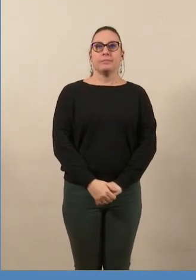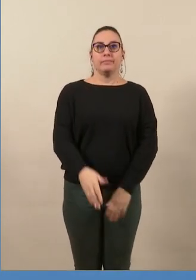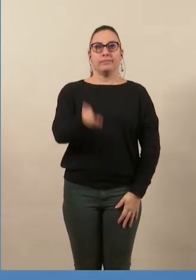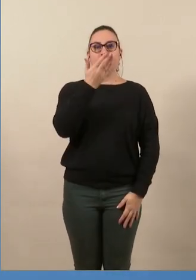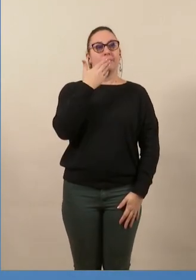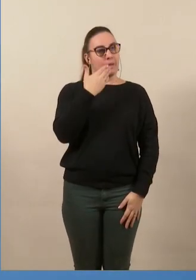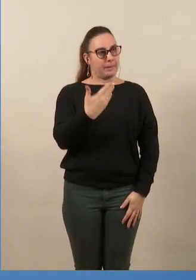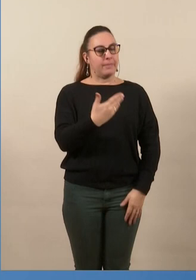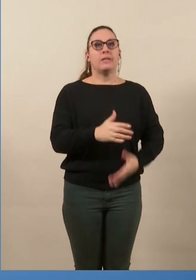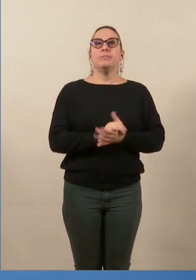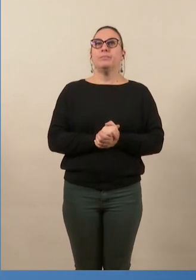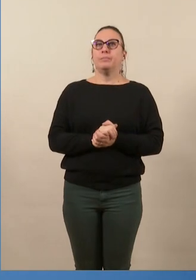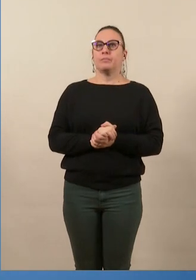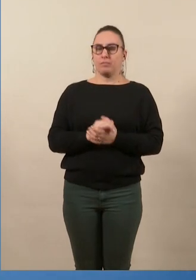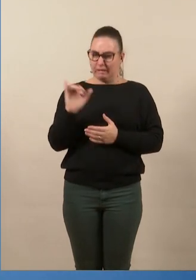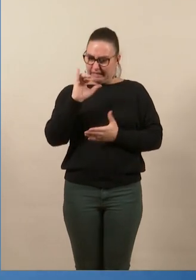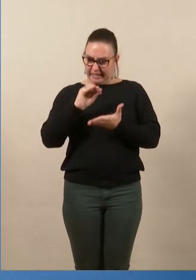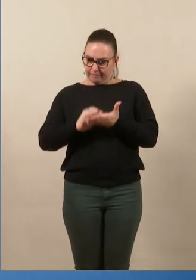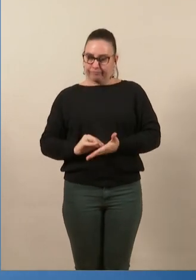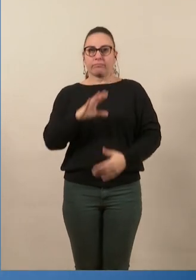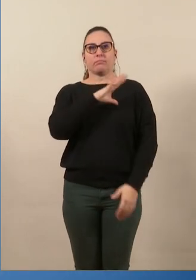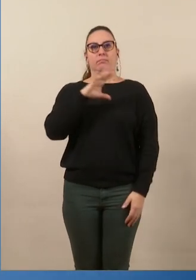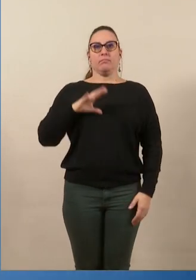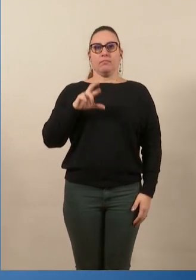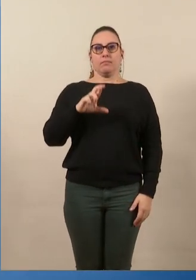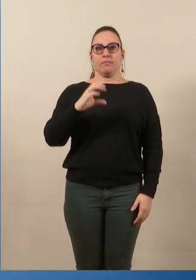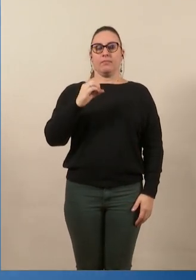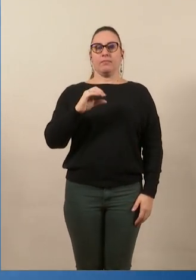merci j'avais noté là madame